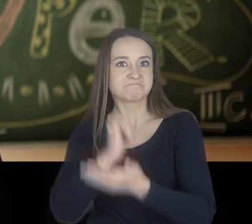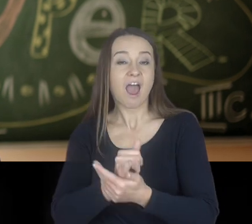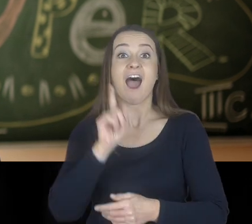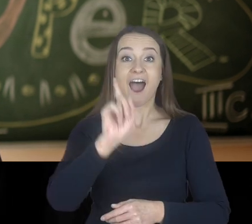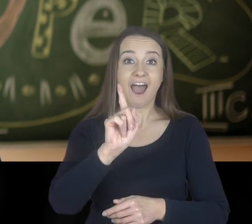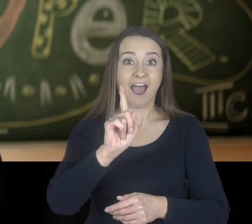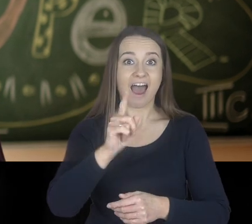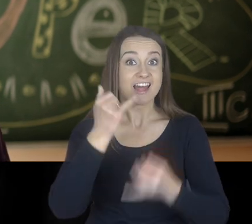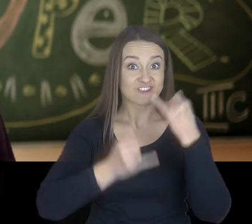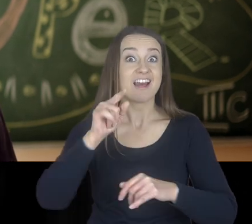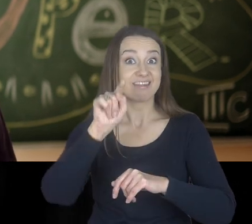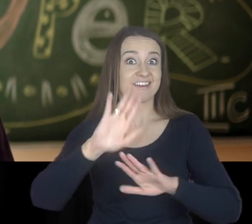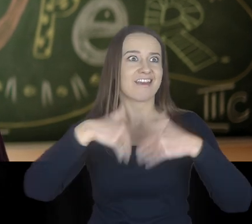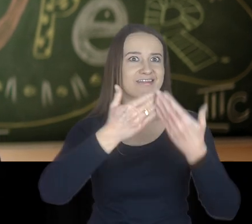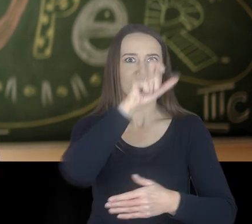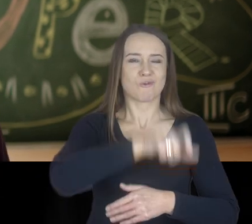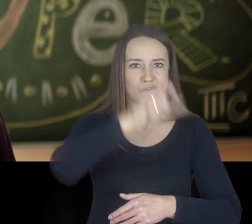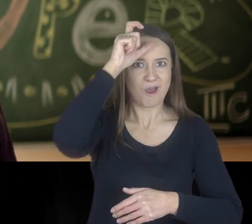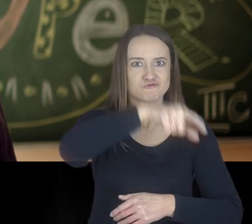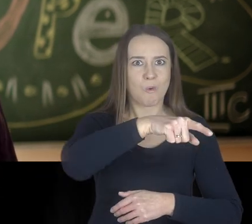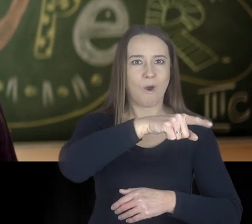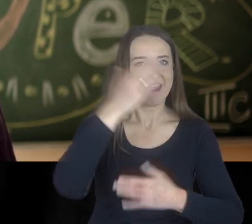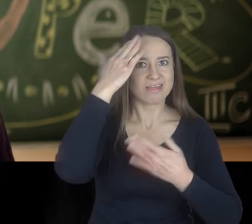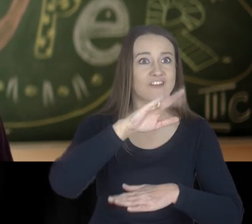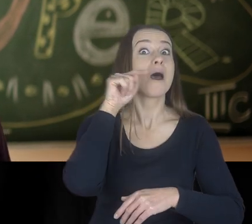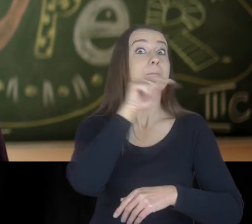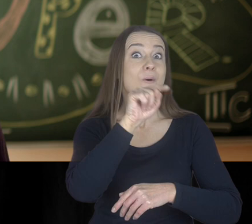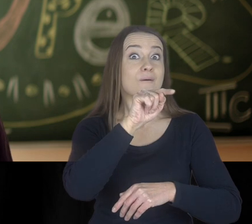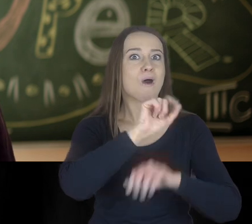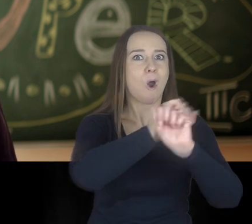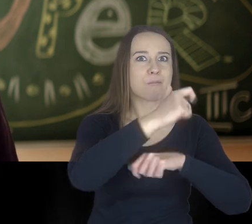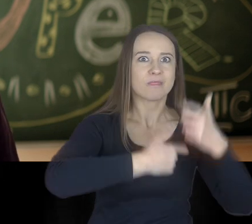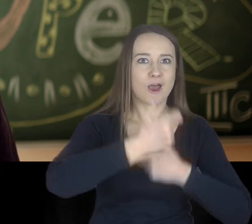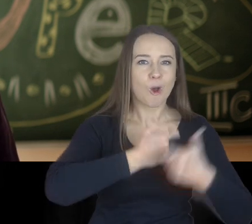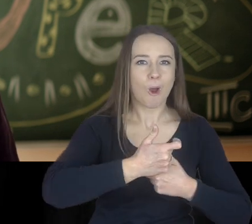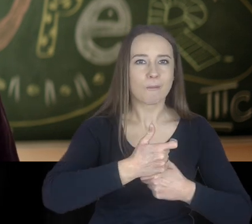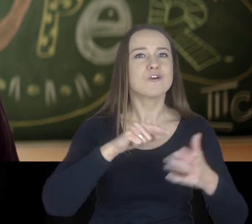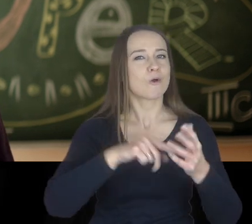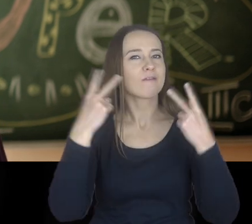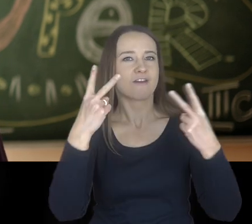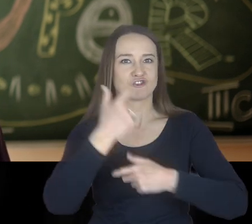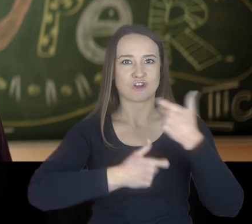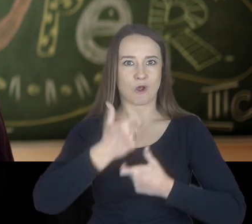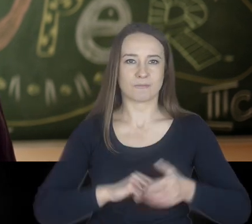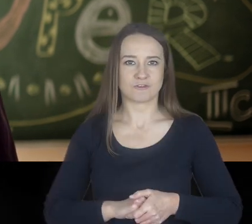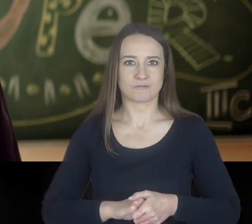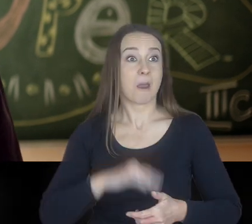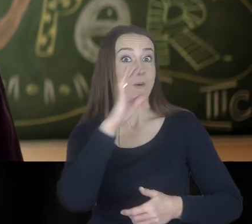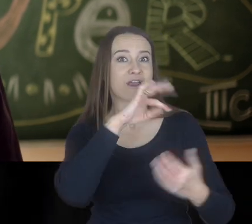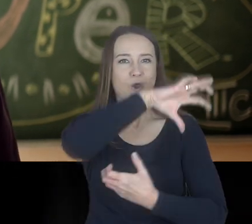nadzieję człowiekowi, w którego obronie stajesz, dokonasz rzeczy najważniejszej. Bo zmienisz jego świat.